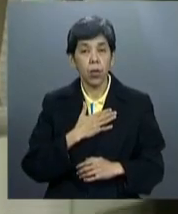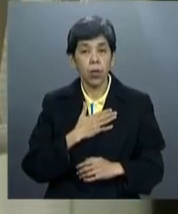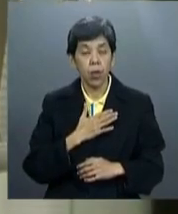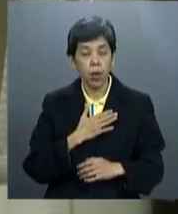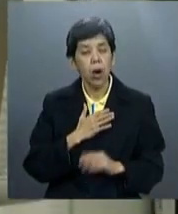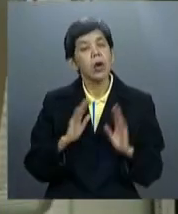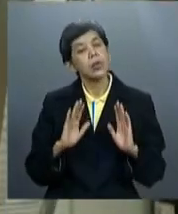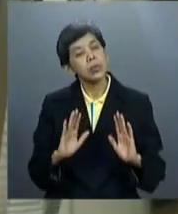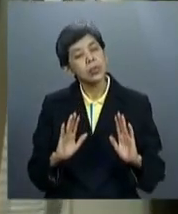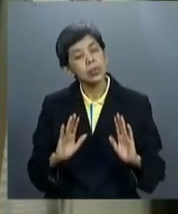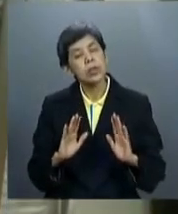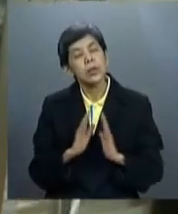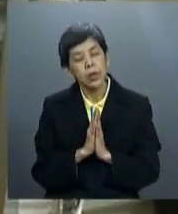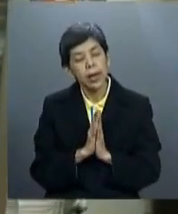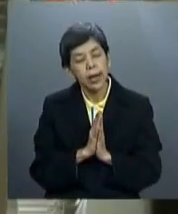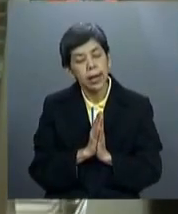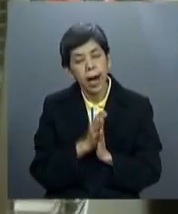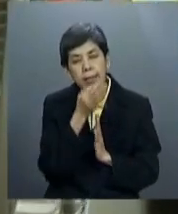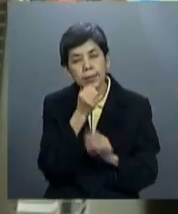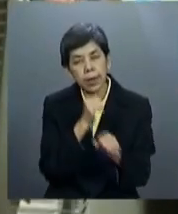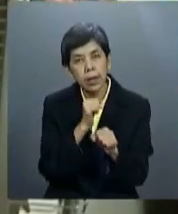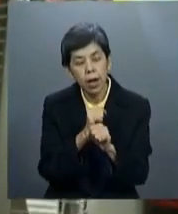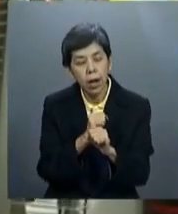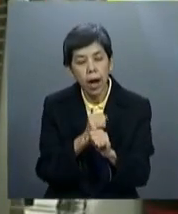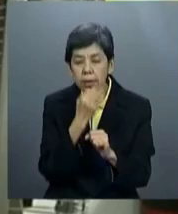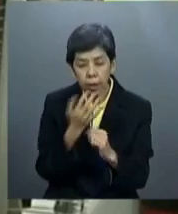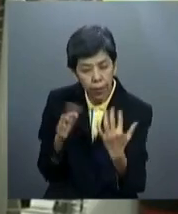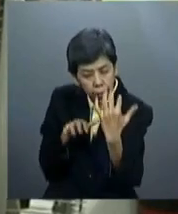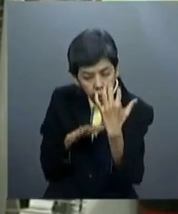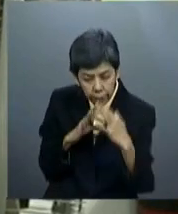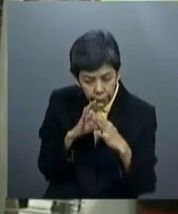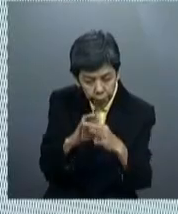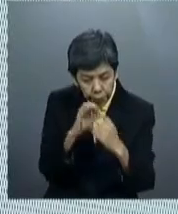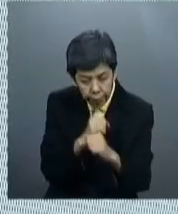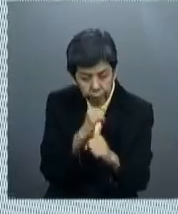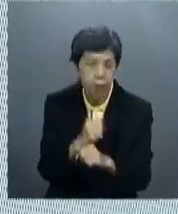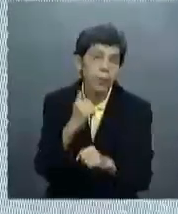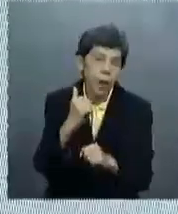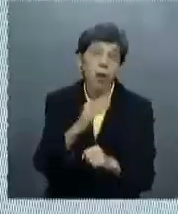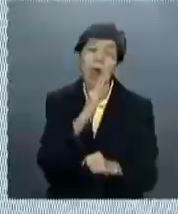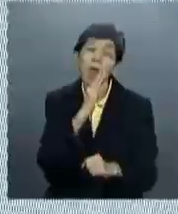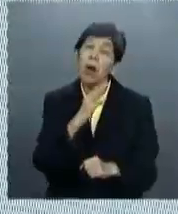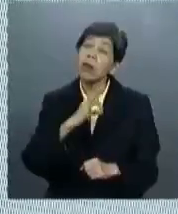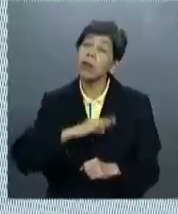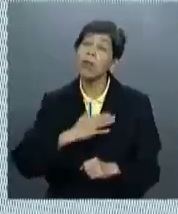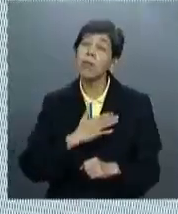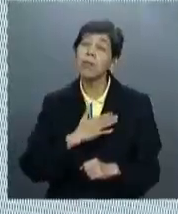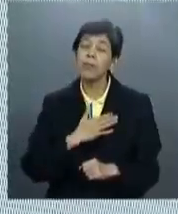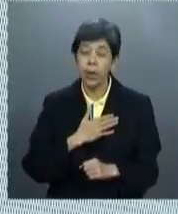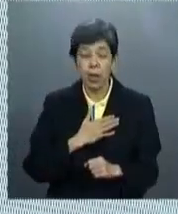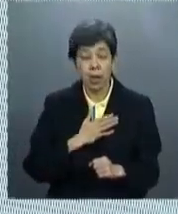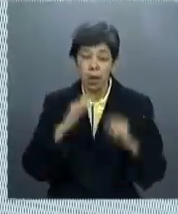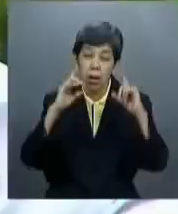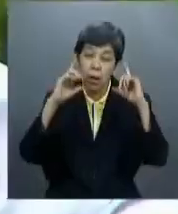เราเริ่มผ่อนคลายกับมันได้ในอาชีพเนี่ยผมคิดว่าสิ่งเหล่านั้นมันก็กลับมาให้เราได้เลือกใช้คือถ้าผมคิดว่ารูปถ่าย